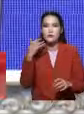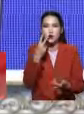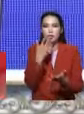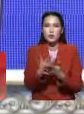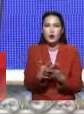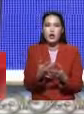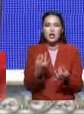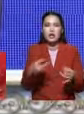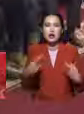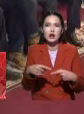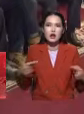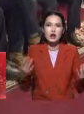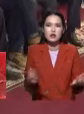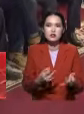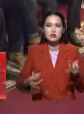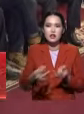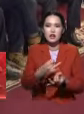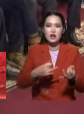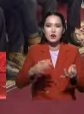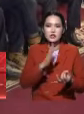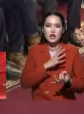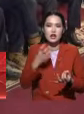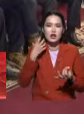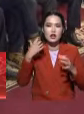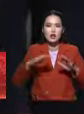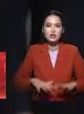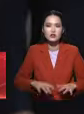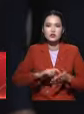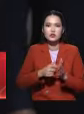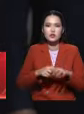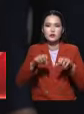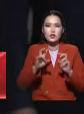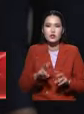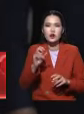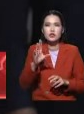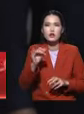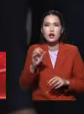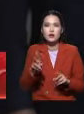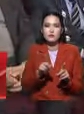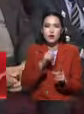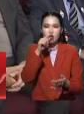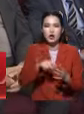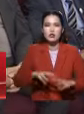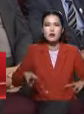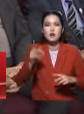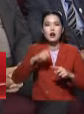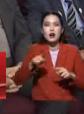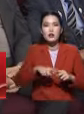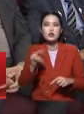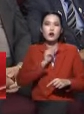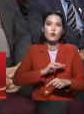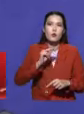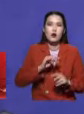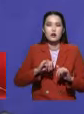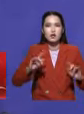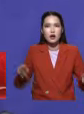жолдың сапасы туралы айтылды. Сонымен қатар Қызылорда Жезқазған арасындағы жолдың жайы да назардан тыс қалмады. Министр алдағы жылы құрылыс қарқын алатынын